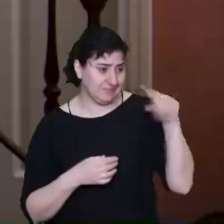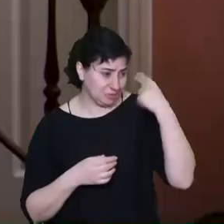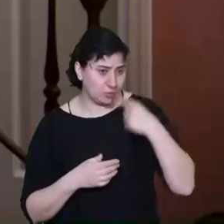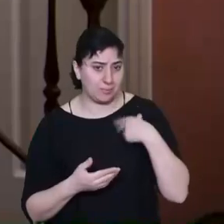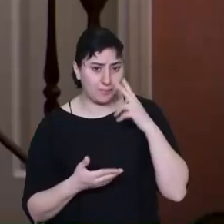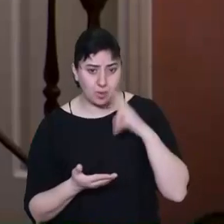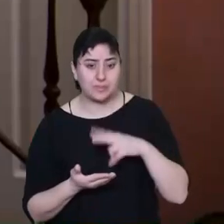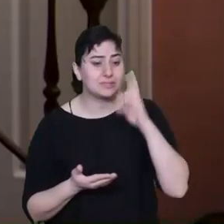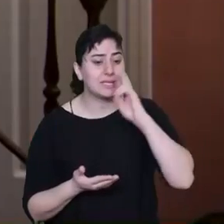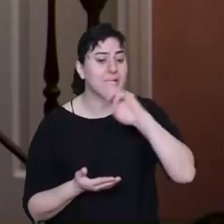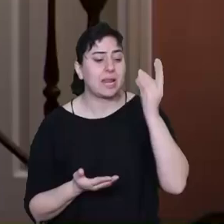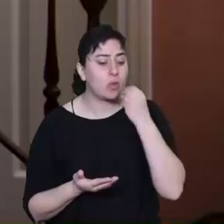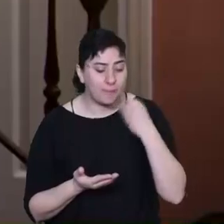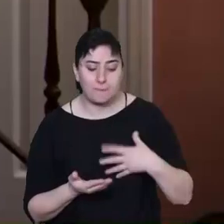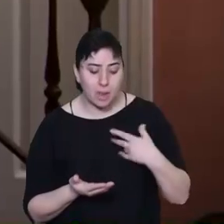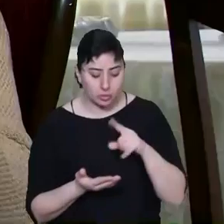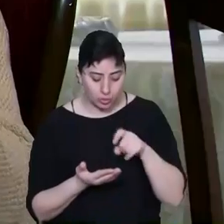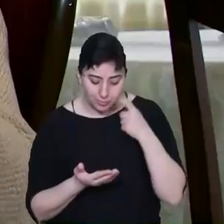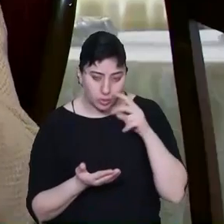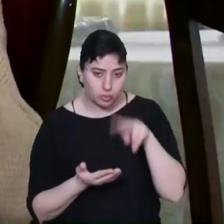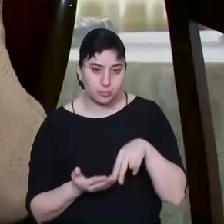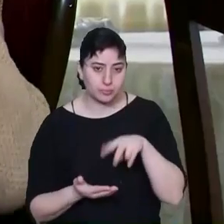bakıyorum. Zenginler ne yerler, ne içerler onu araştırıyorum.